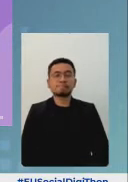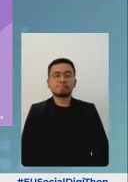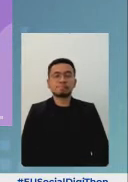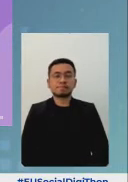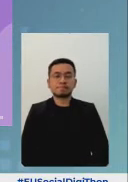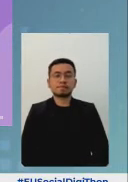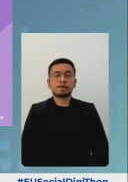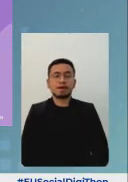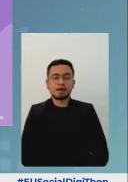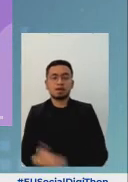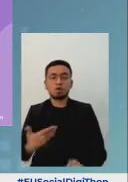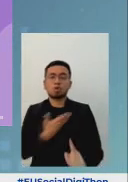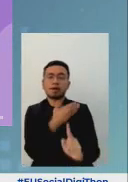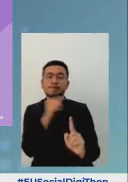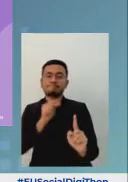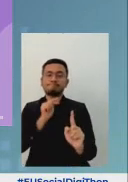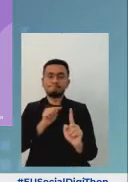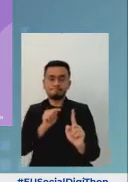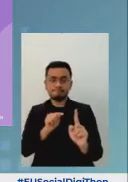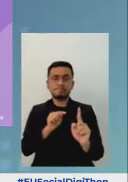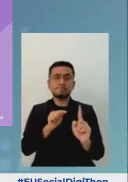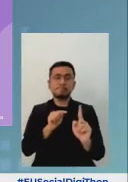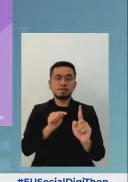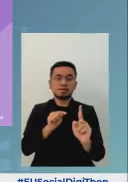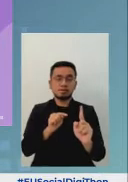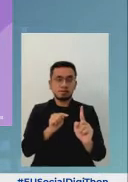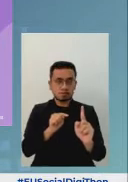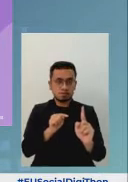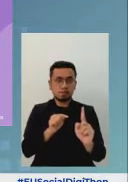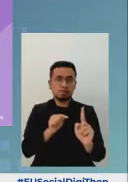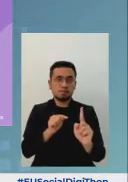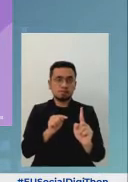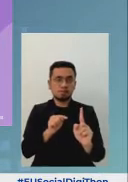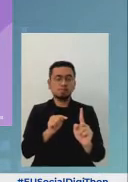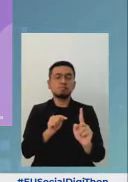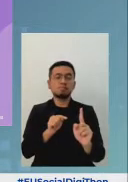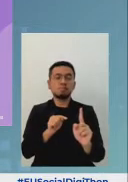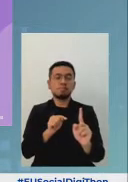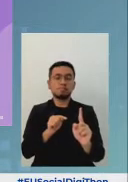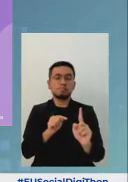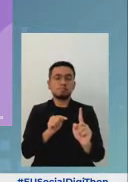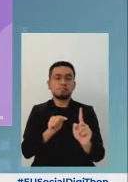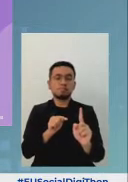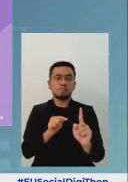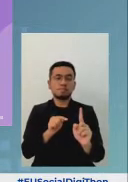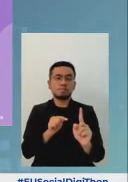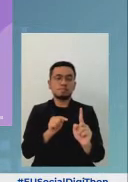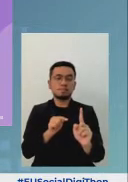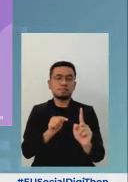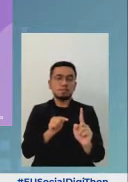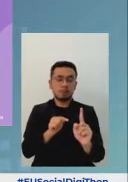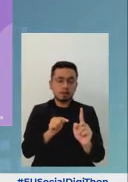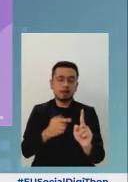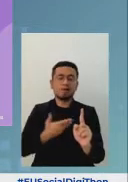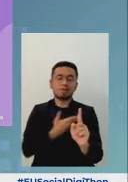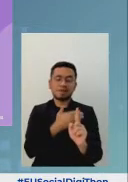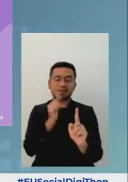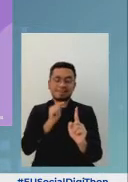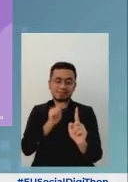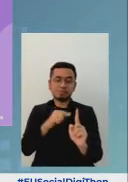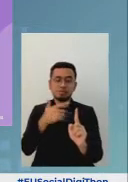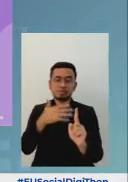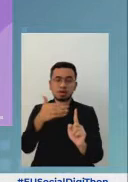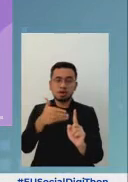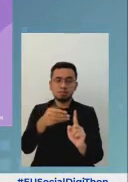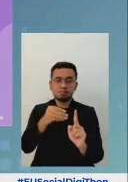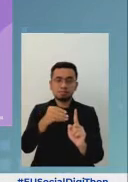ya, kenapa sih kok bisa membuat cyberbullying ini terjadi terus? Ternyata karena